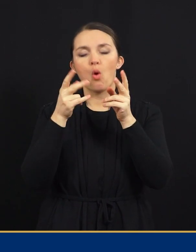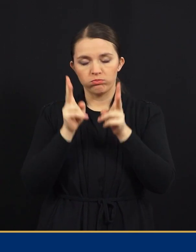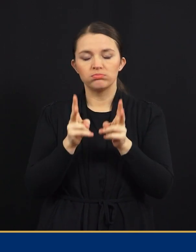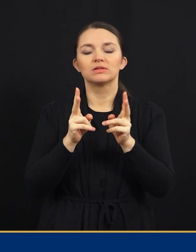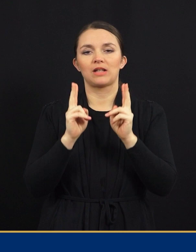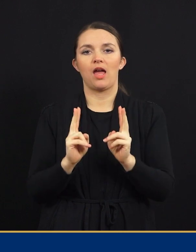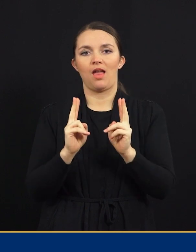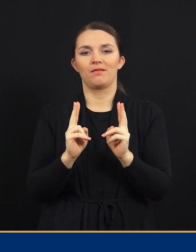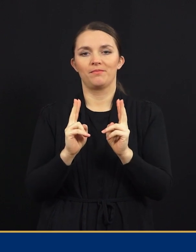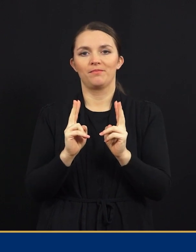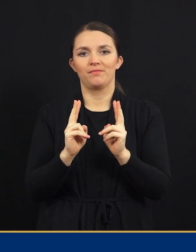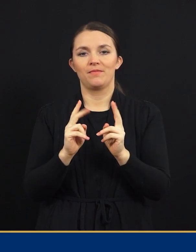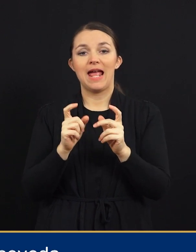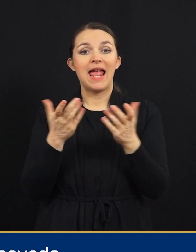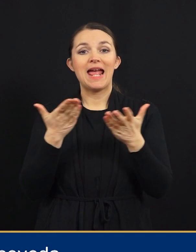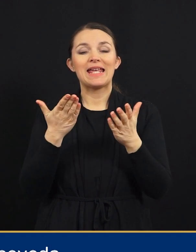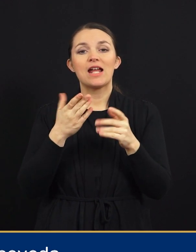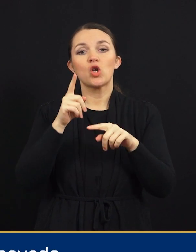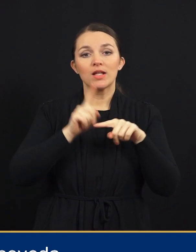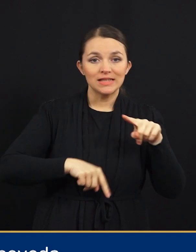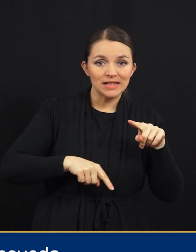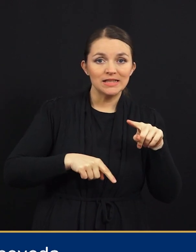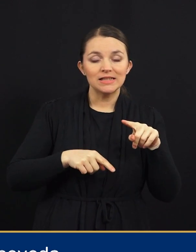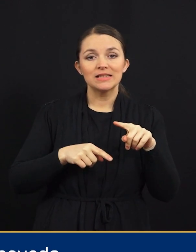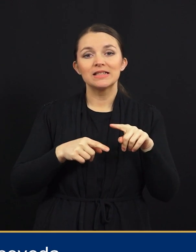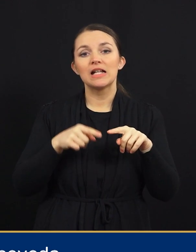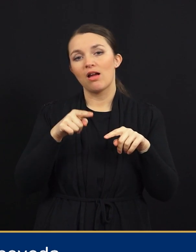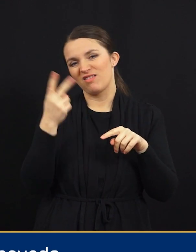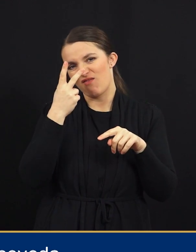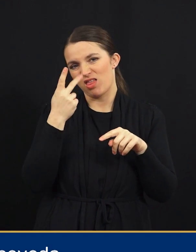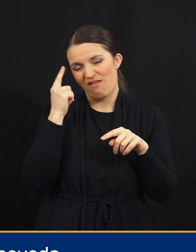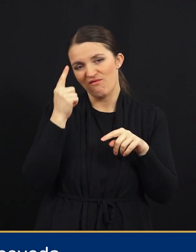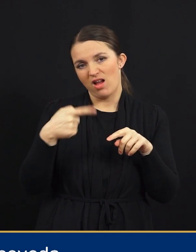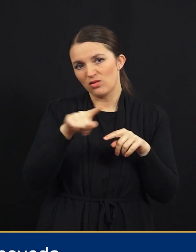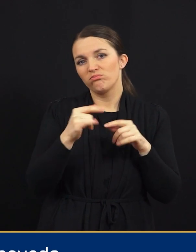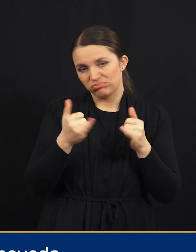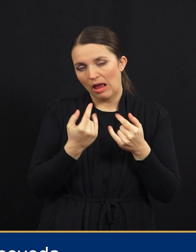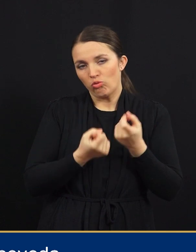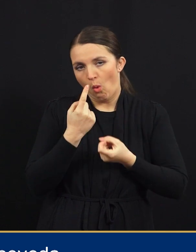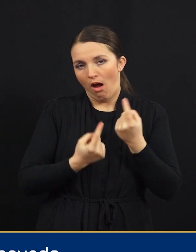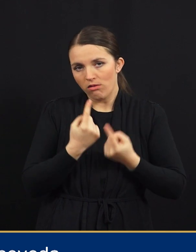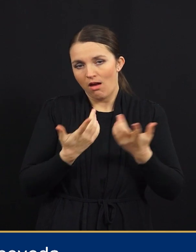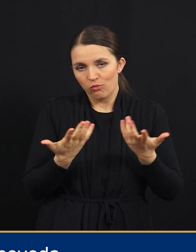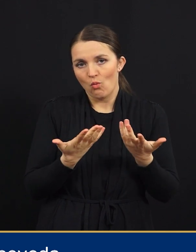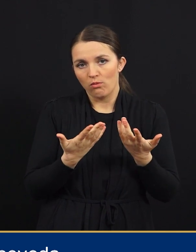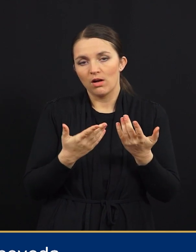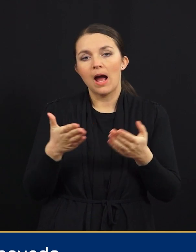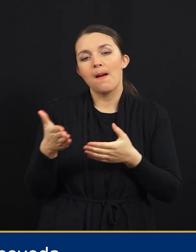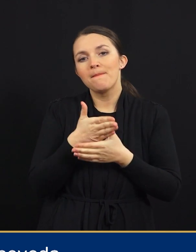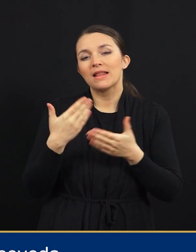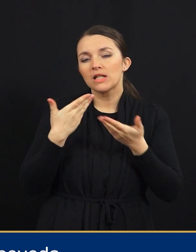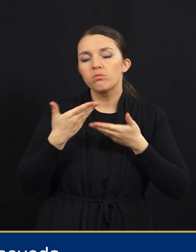obstaja. Kjer so zdrsi, in ti se, kot veste, seveda dogajajo, se med